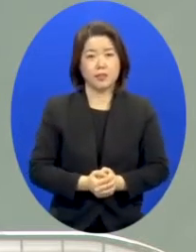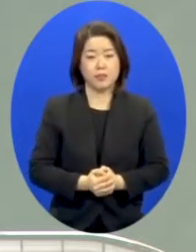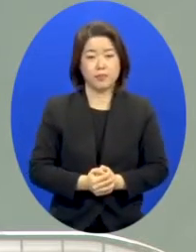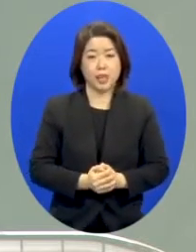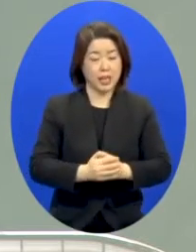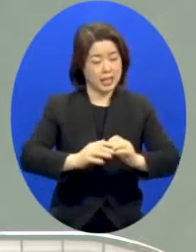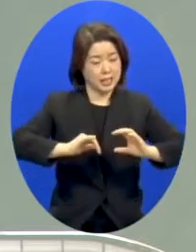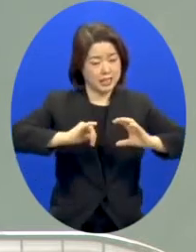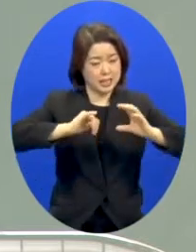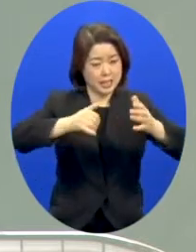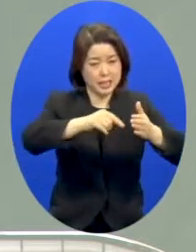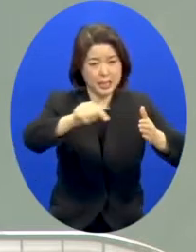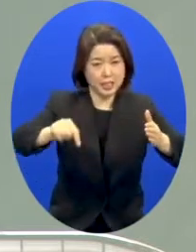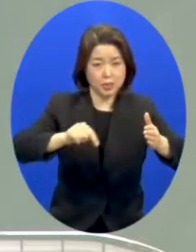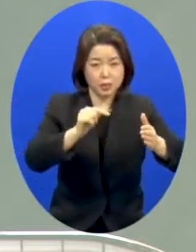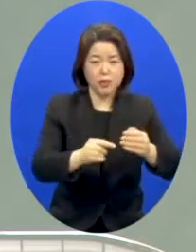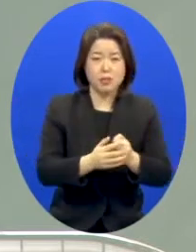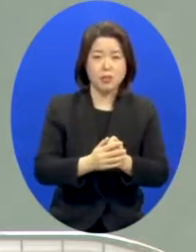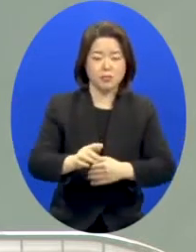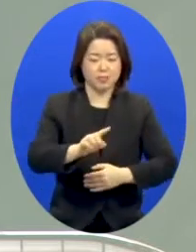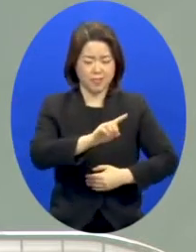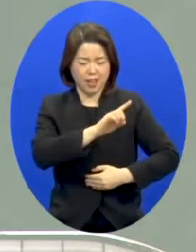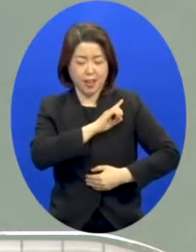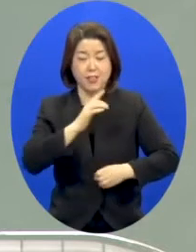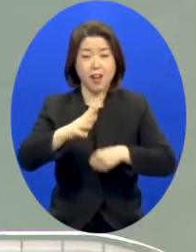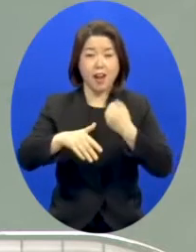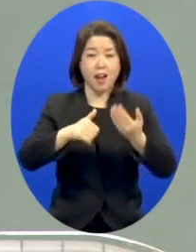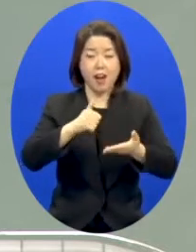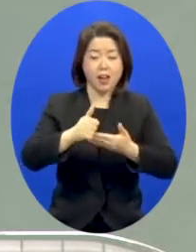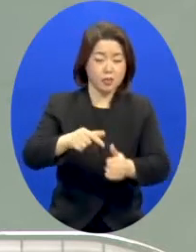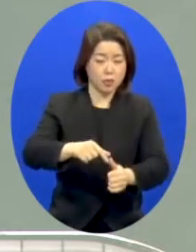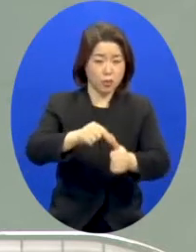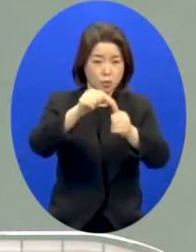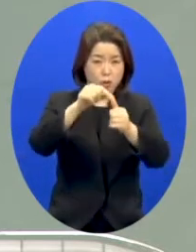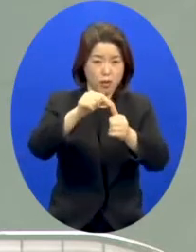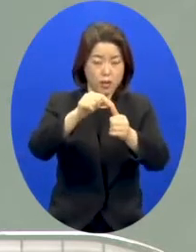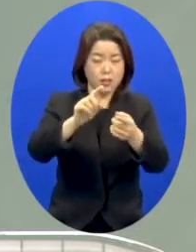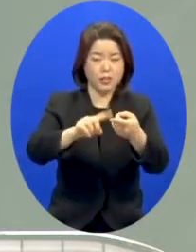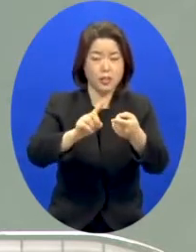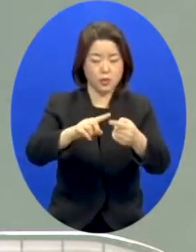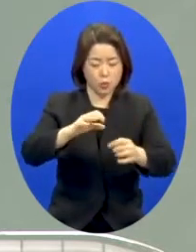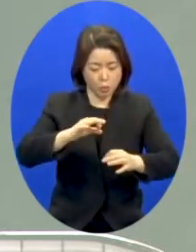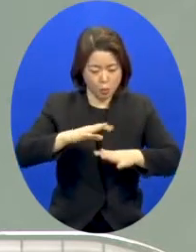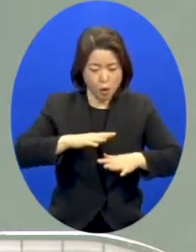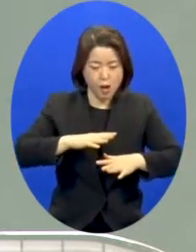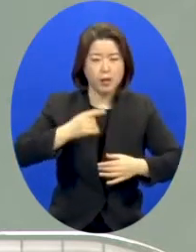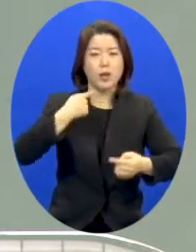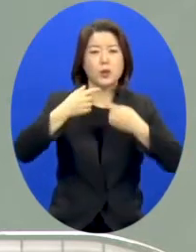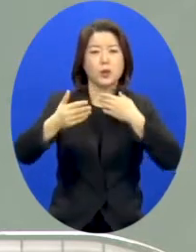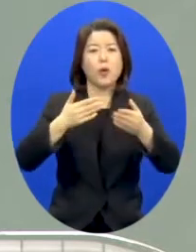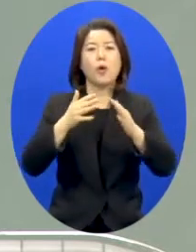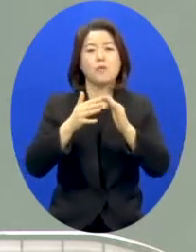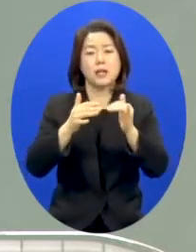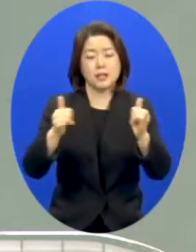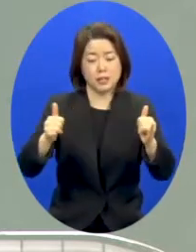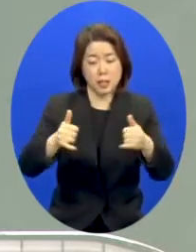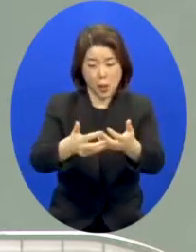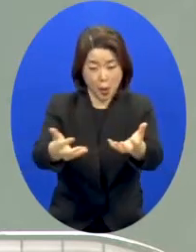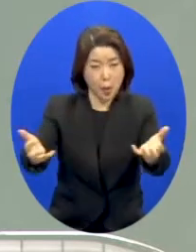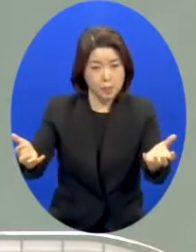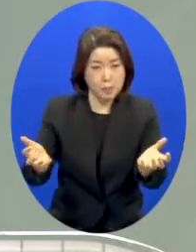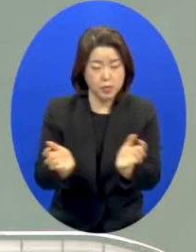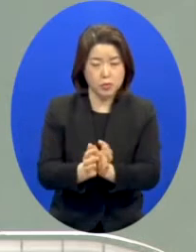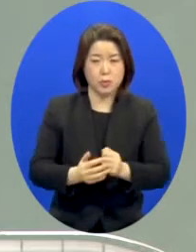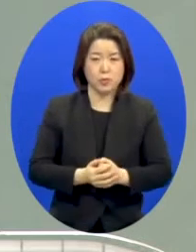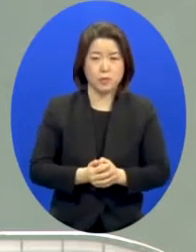세상에서 가장 하나님의 구원을 놀랍게 경험한 민족 이기도 했습니다 그들은 하나님으로 인하여